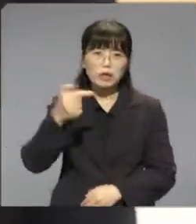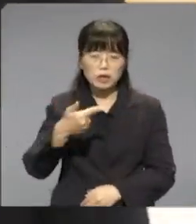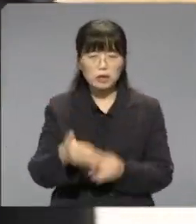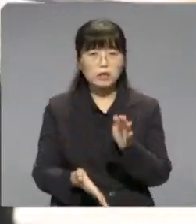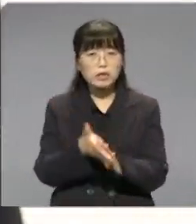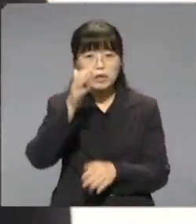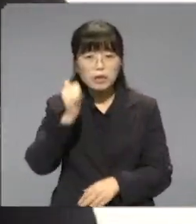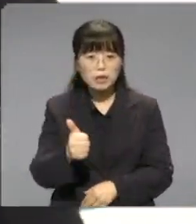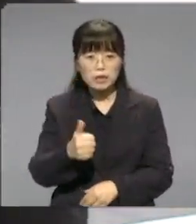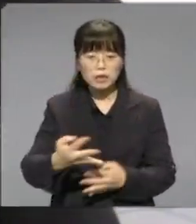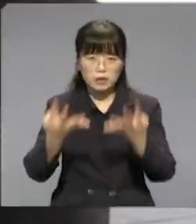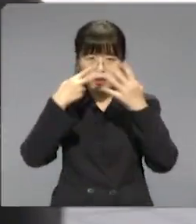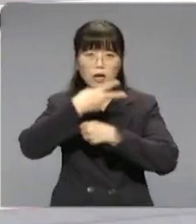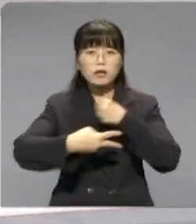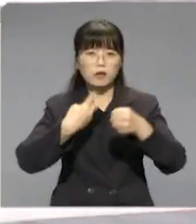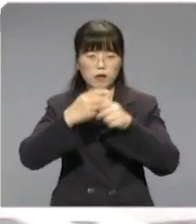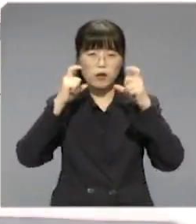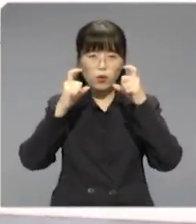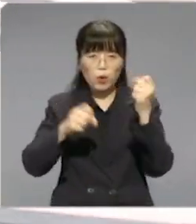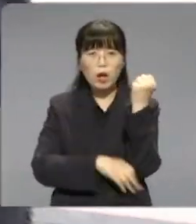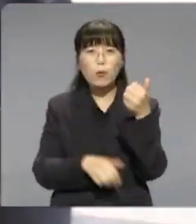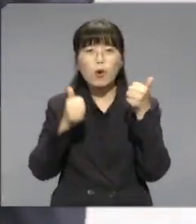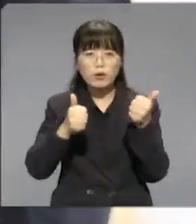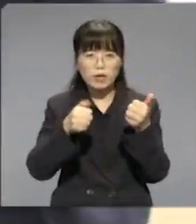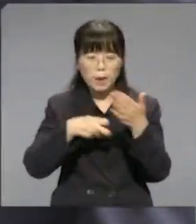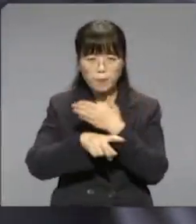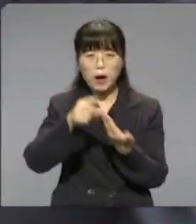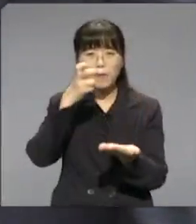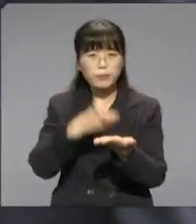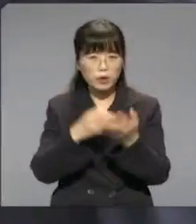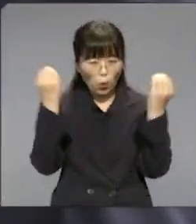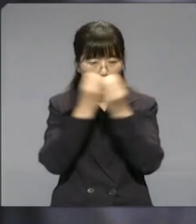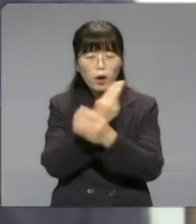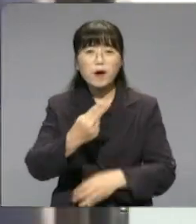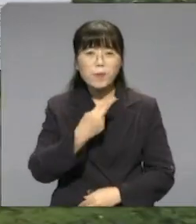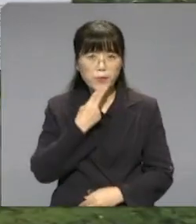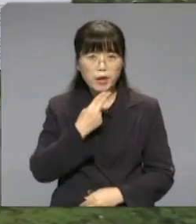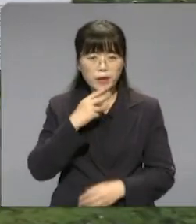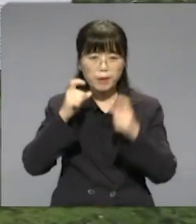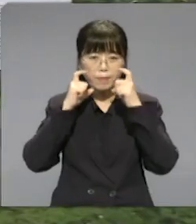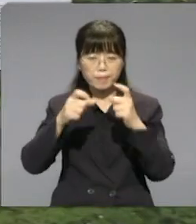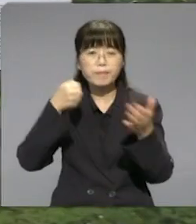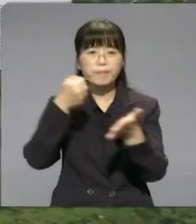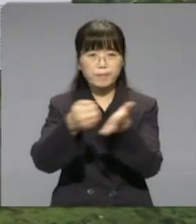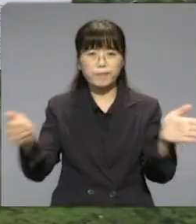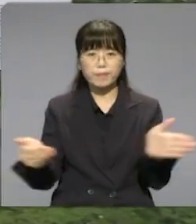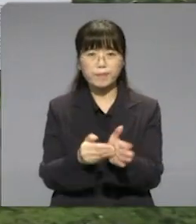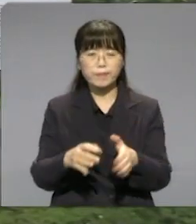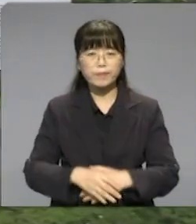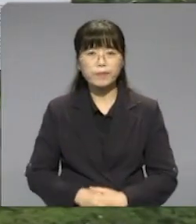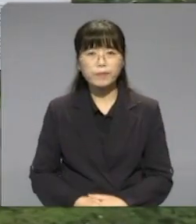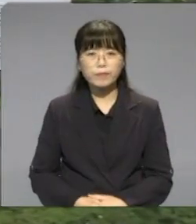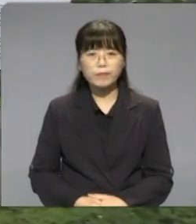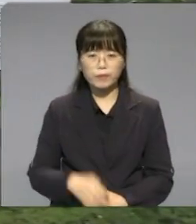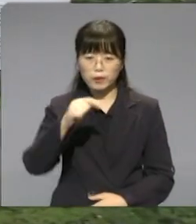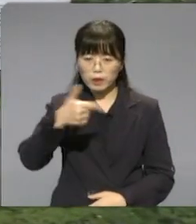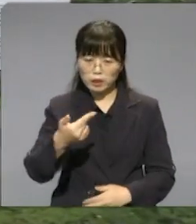운전시장에게 징역 2년을 선고한 원심에 법리를 오해한 부분이 없다며 판결을 확정했습니다